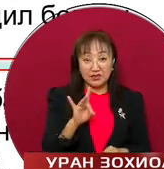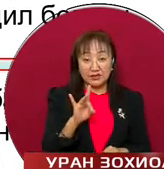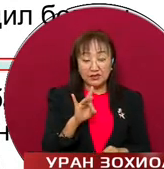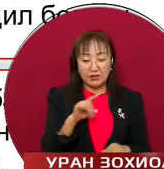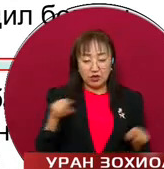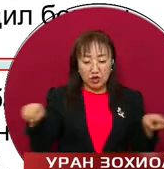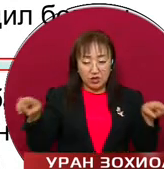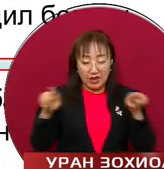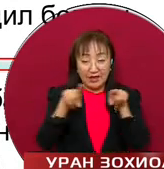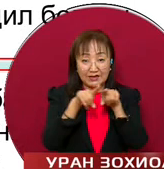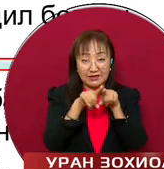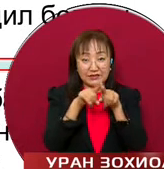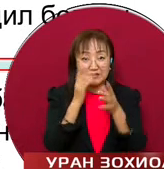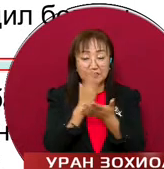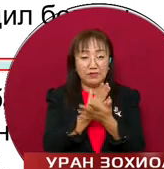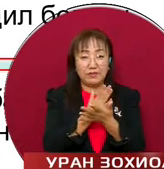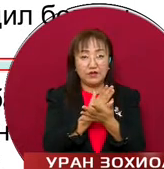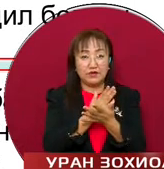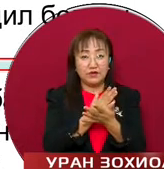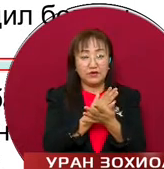гулууцтай адилтгсан байна.